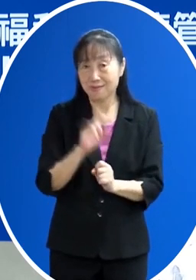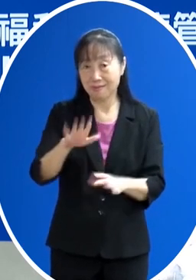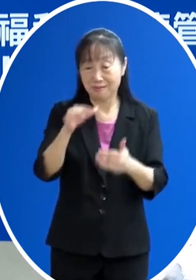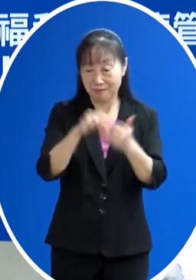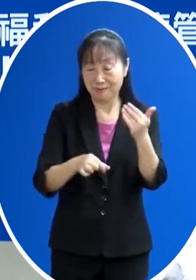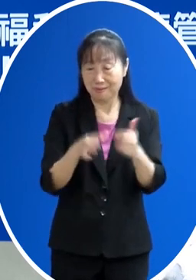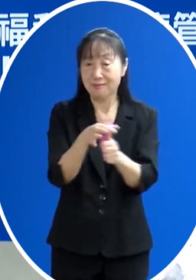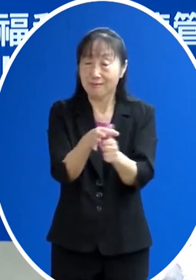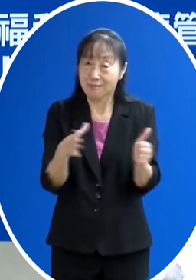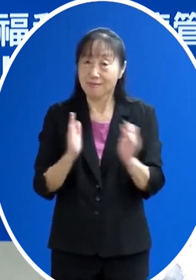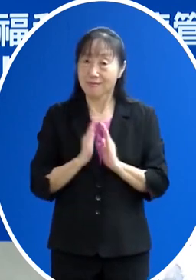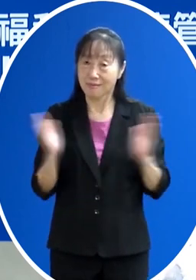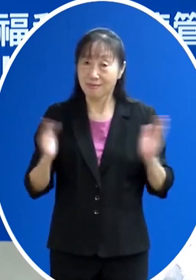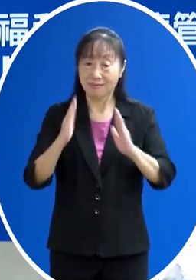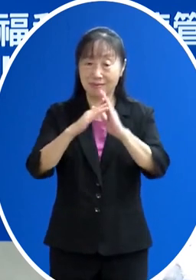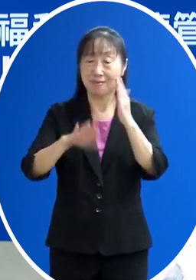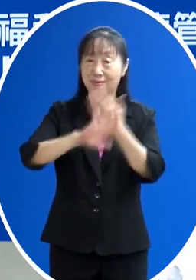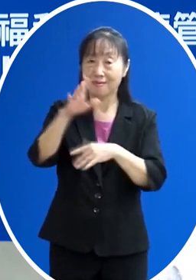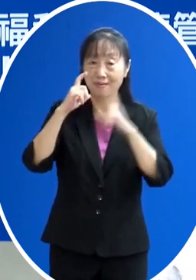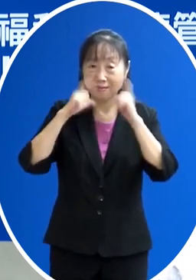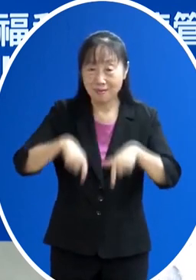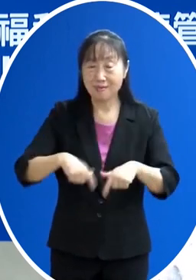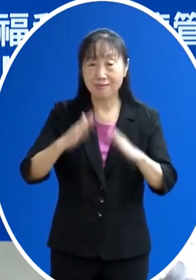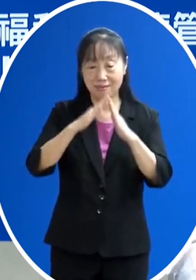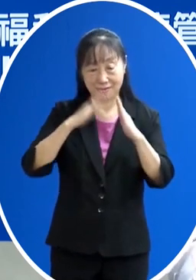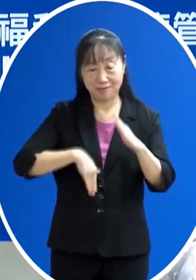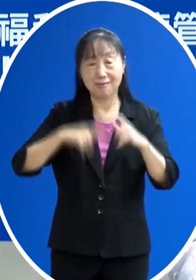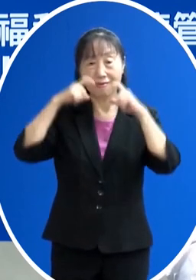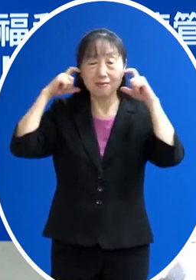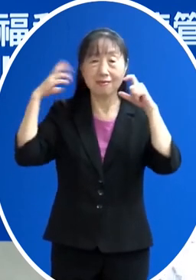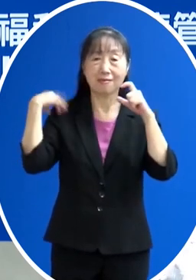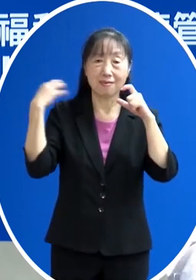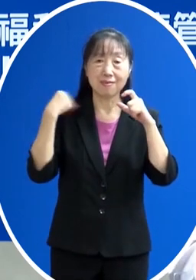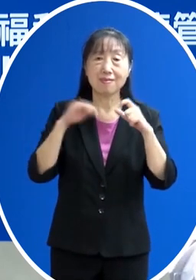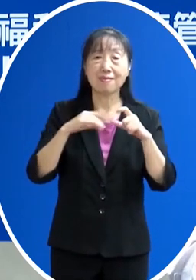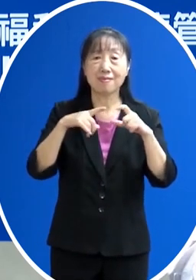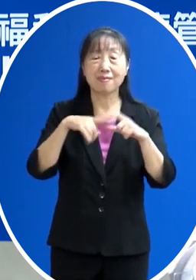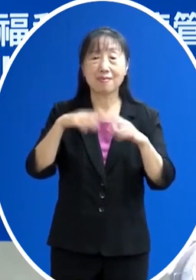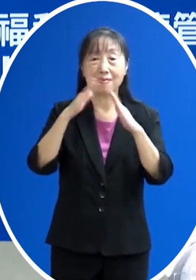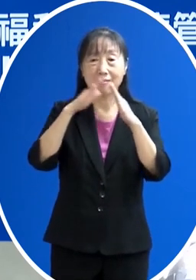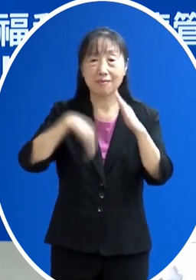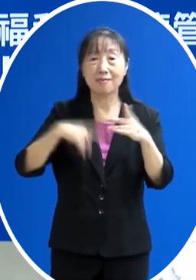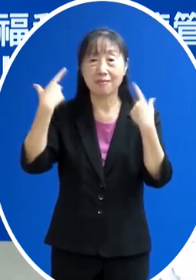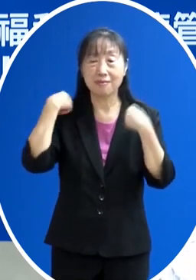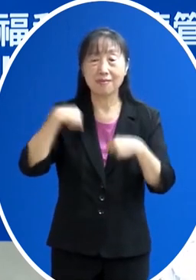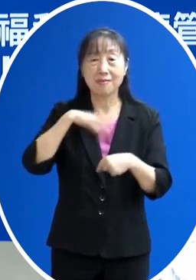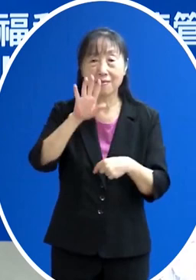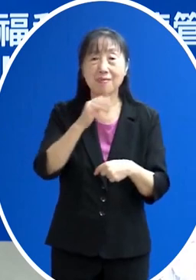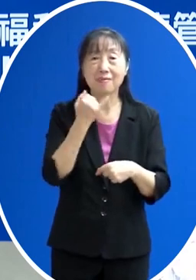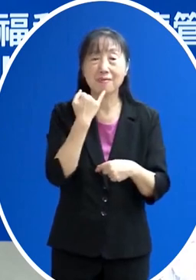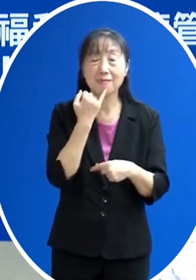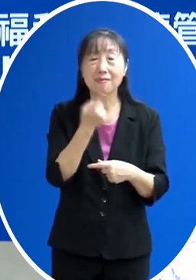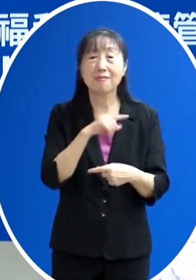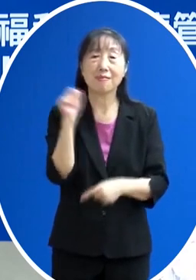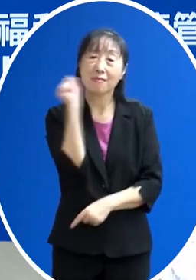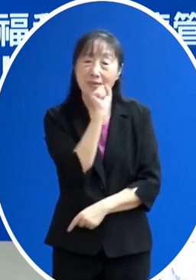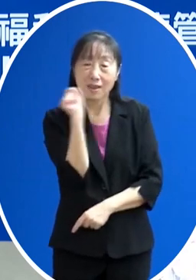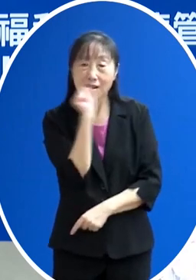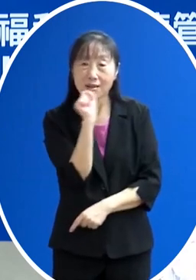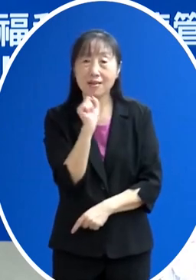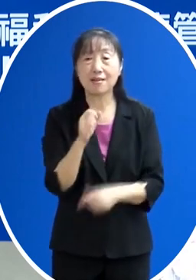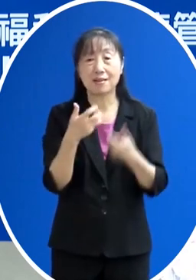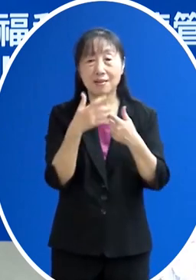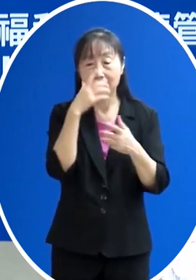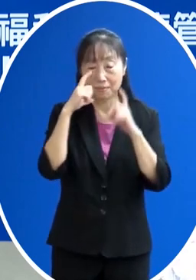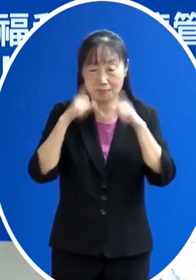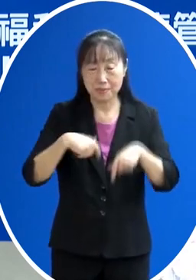在放宽，室外都不用戴，那室内要戴。那室内的部分除了原先规定可以不戴的以外，唱歌可以不